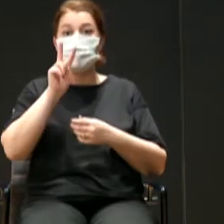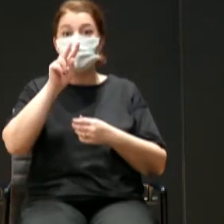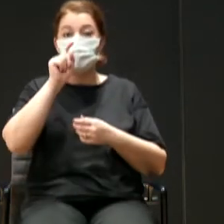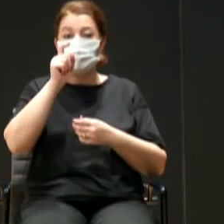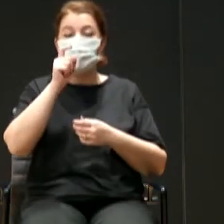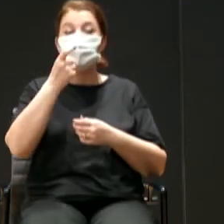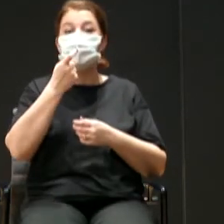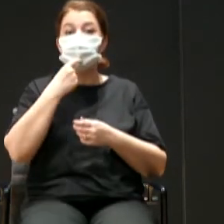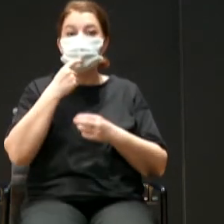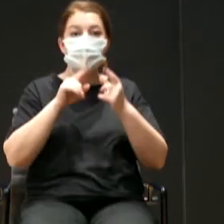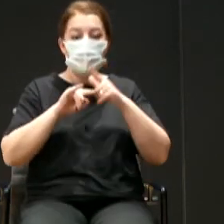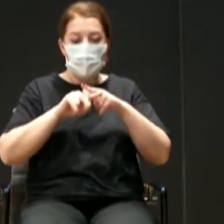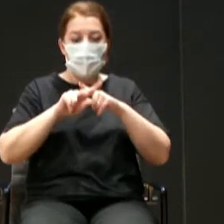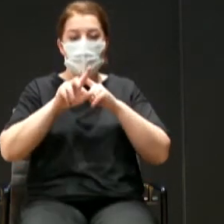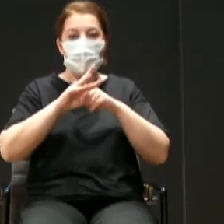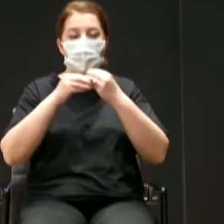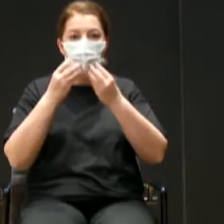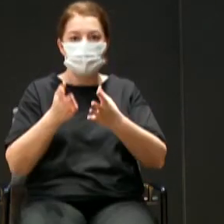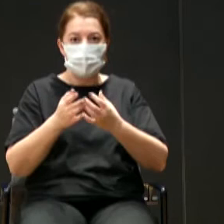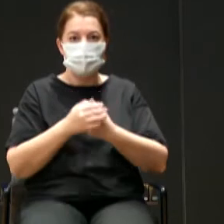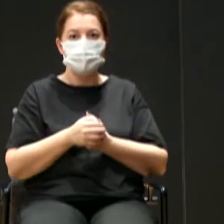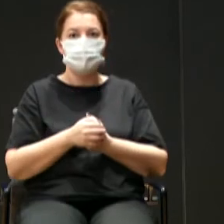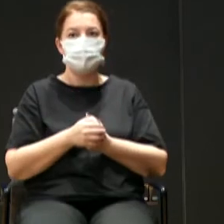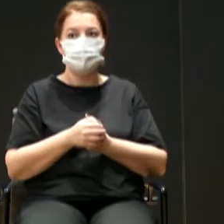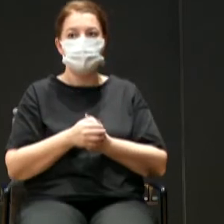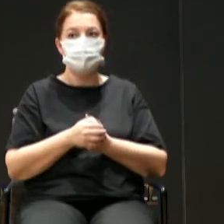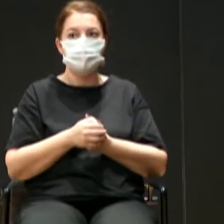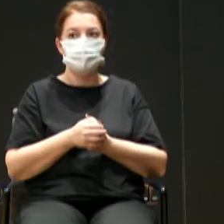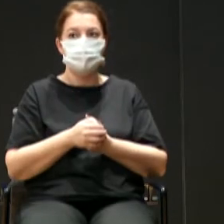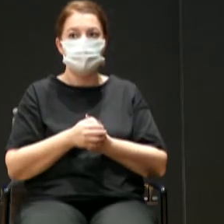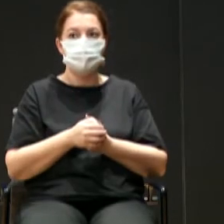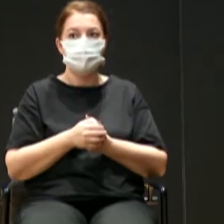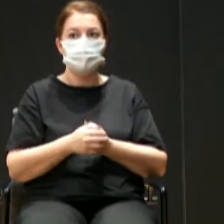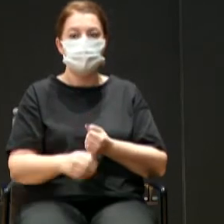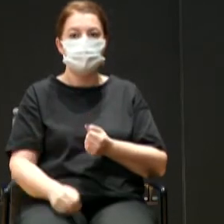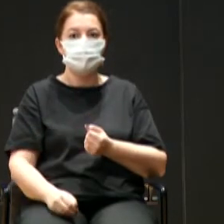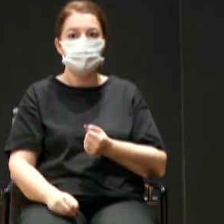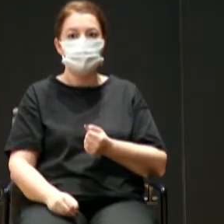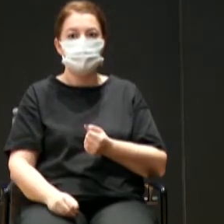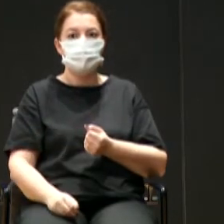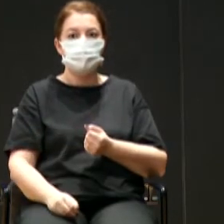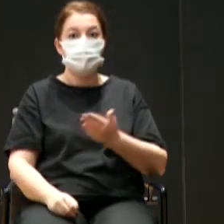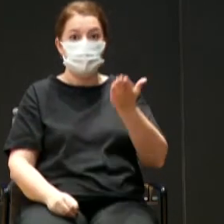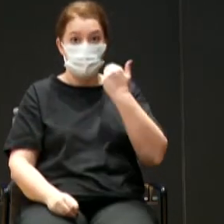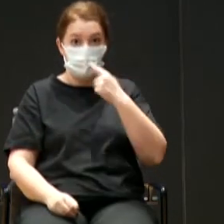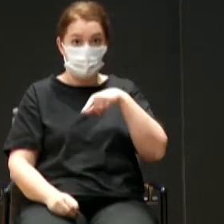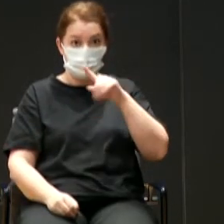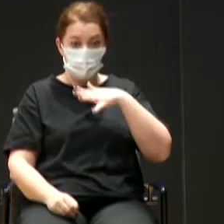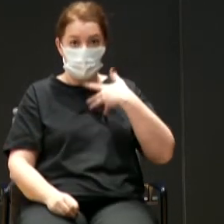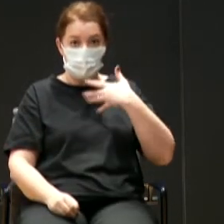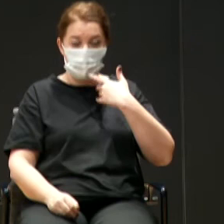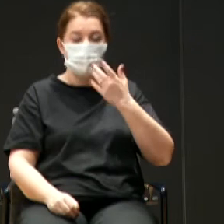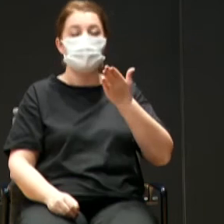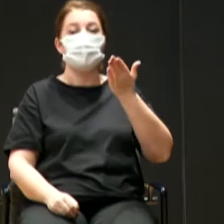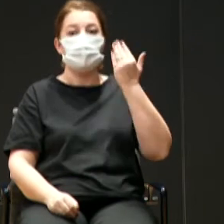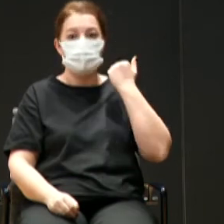29 yıllığına ihale etti. Verdi. Onun öncesini mi merak ediyorsun? Onun öncesini de söyleyeyim o zaman.